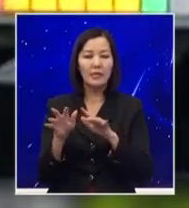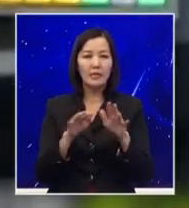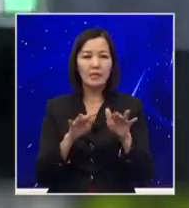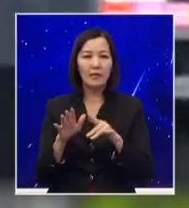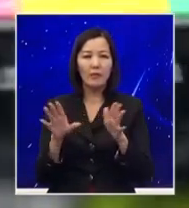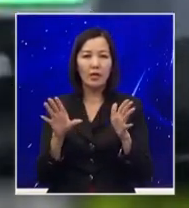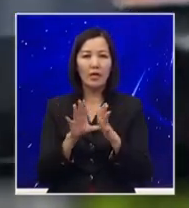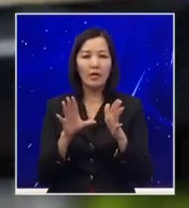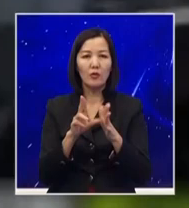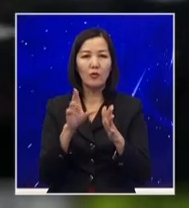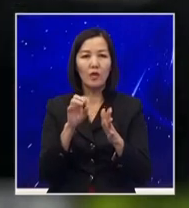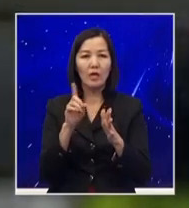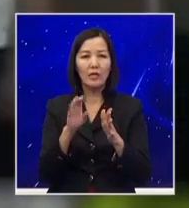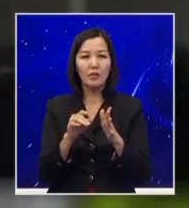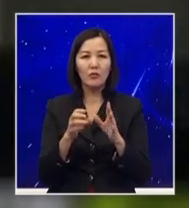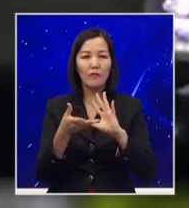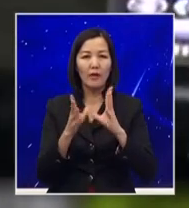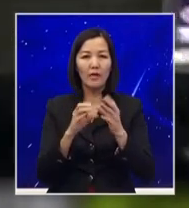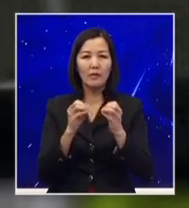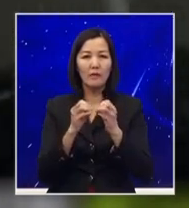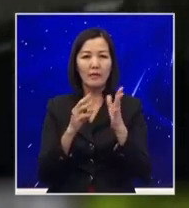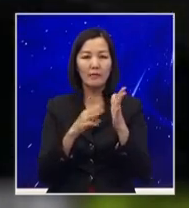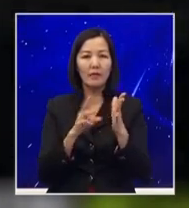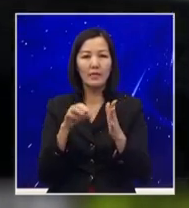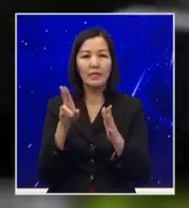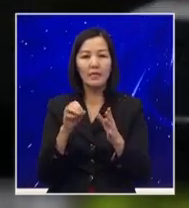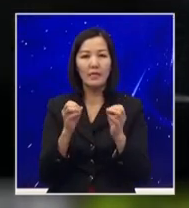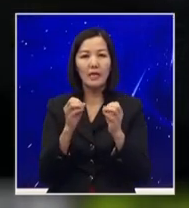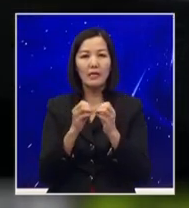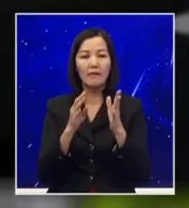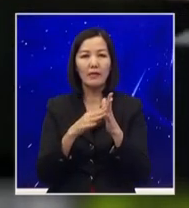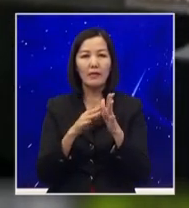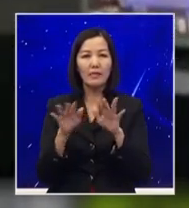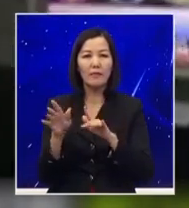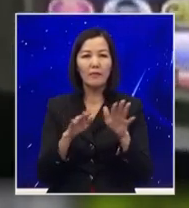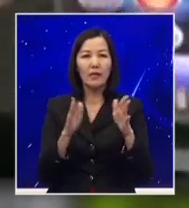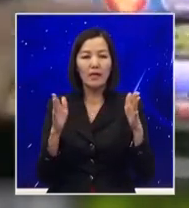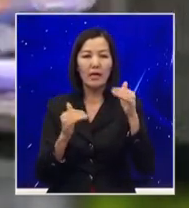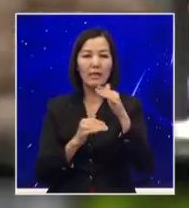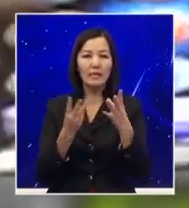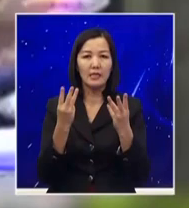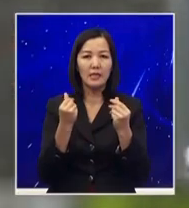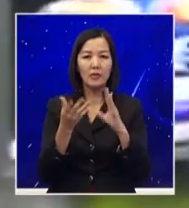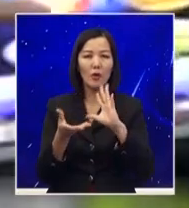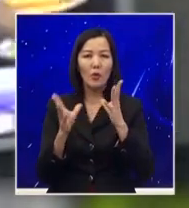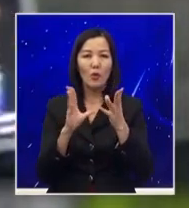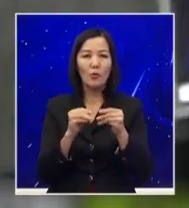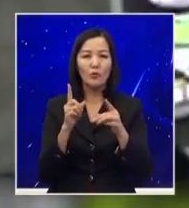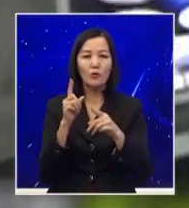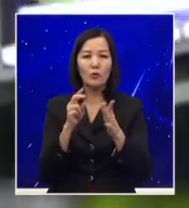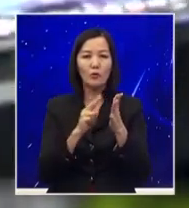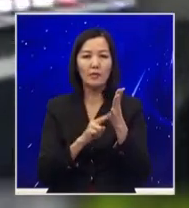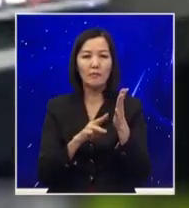электронного казино в количестве 18 единиц, 19 мониторов, кассовые денежные средства на общую сумму